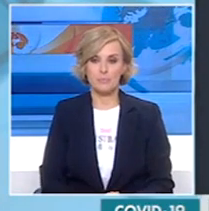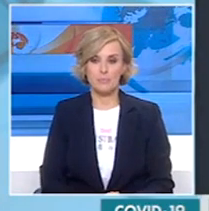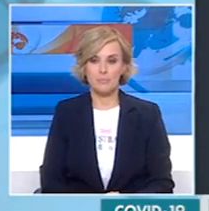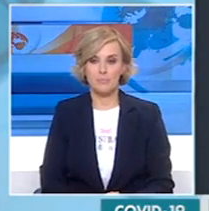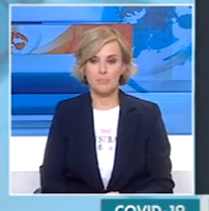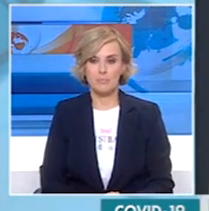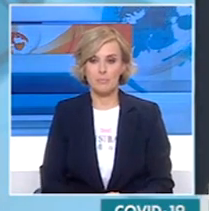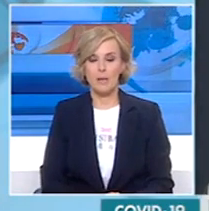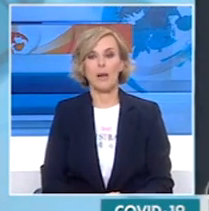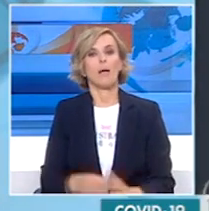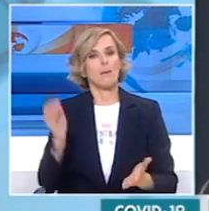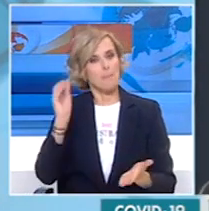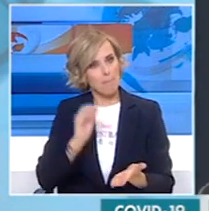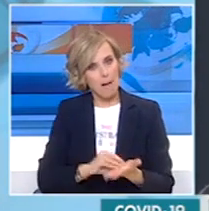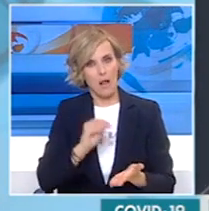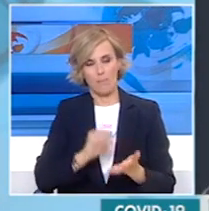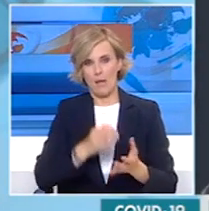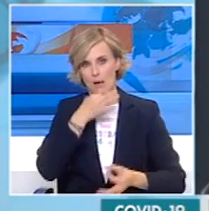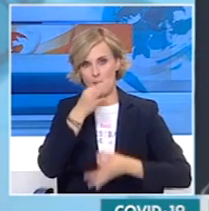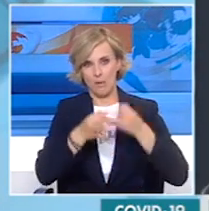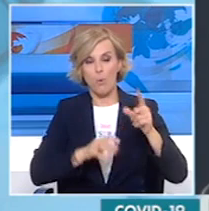Επιτρέψτε μου να επαναλάβω για μία ακόμη φορά ότι